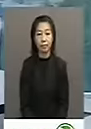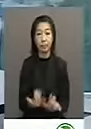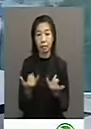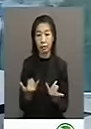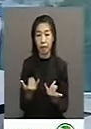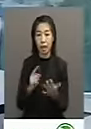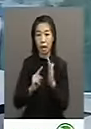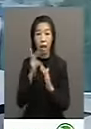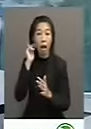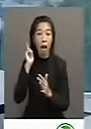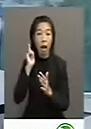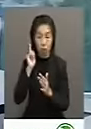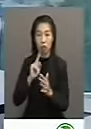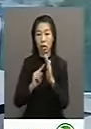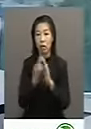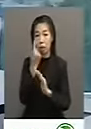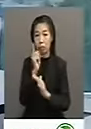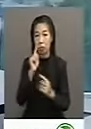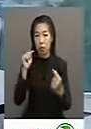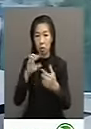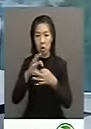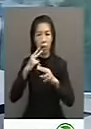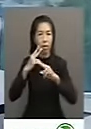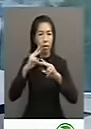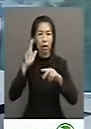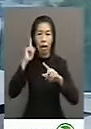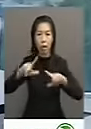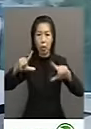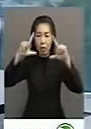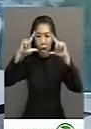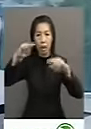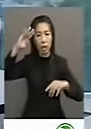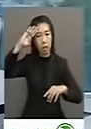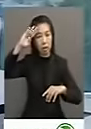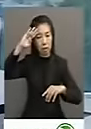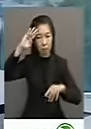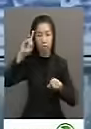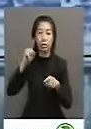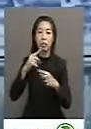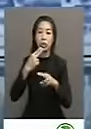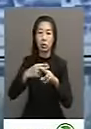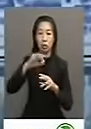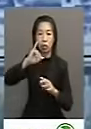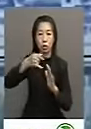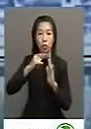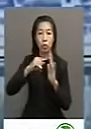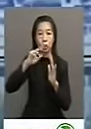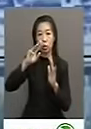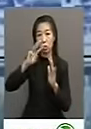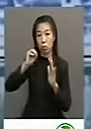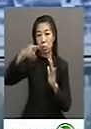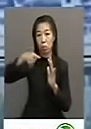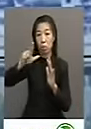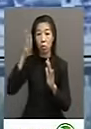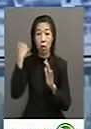เราเริ่มต้นพิกัดข่าวนะคะที่ประเด็นข่าวใหญ่ค่ะของพลตำรวจเอกจุมพลมั่นหมายนะคะอดีตรองเลขาธิการสำนักพระรา